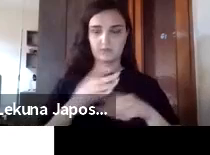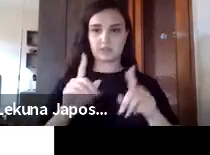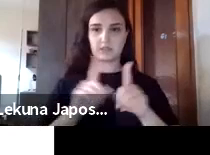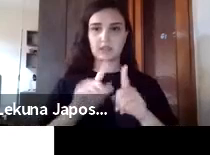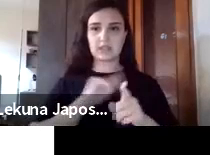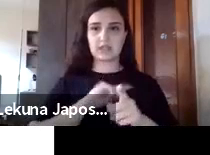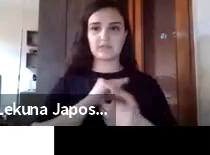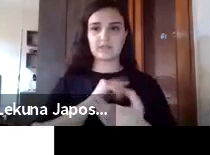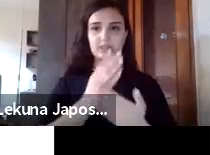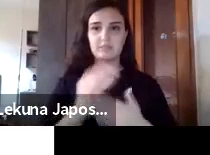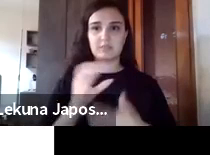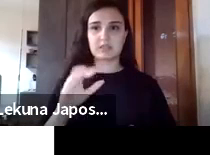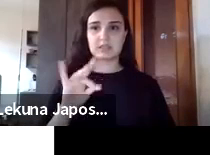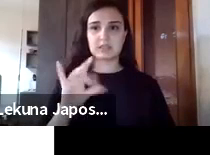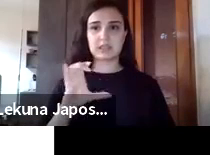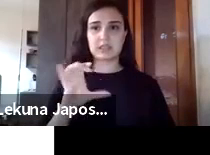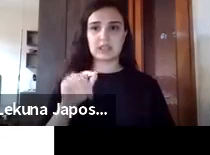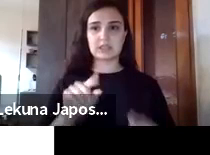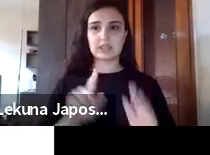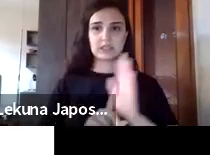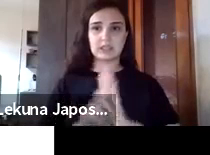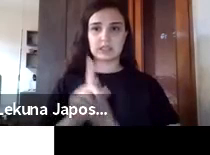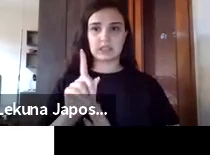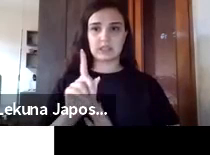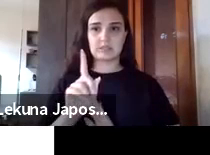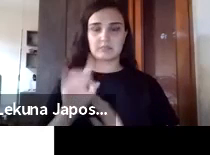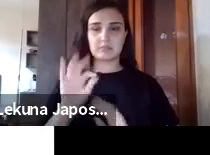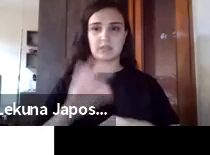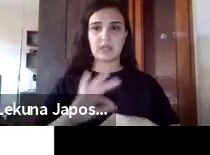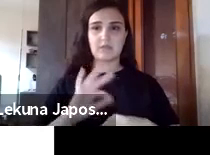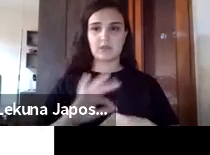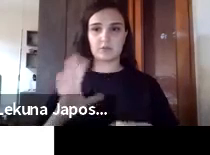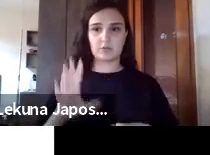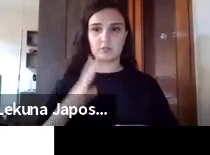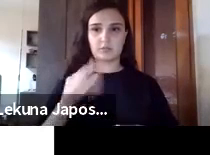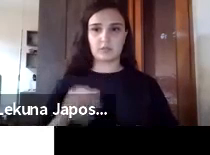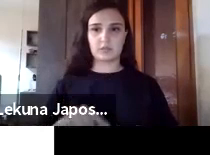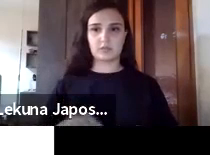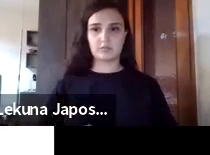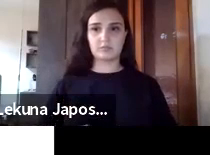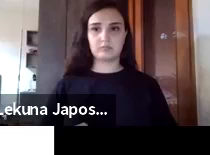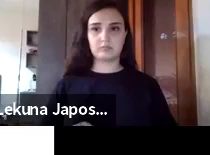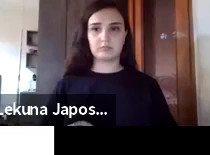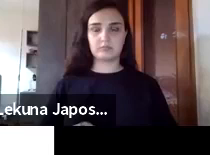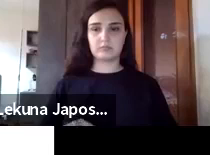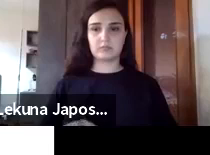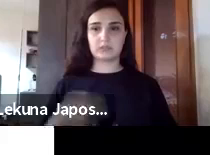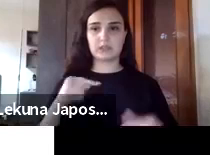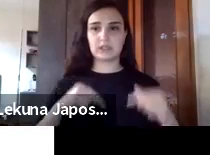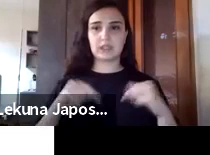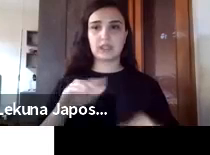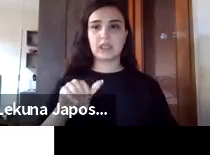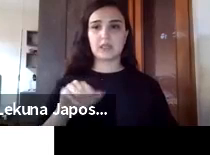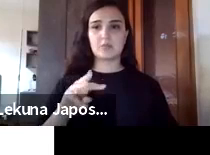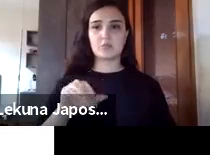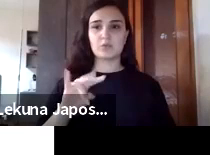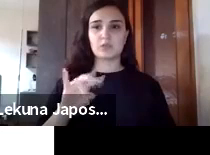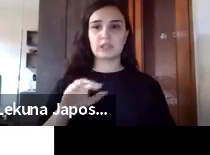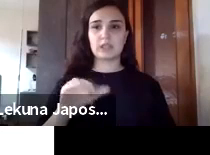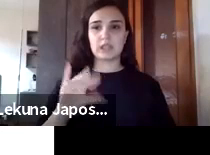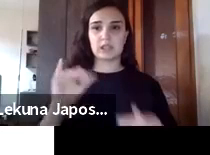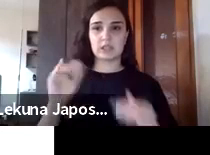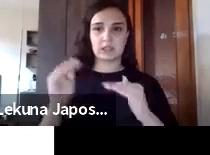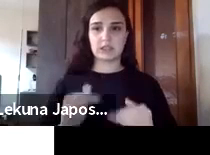თვისება სტრესზე. ის იწყებს ავად ყოფნას. იმუნიტეტი ქვეითდება. ამ დროს იწყება